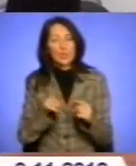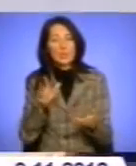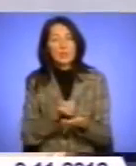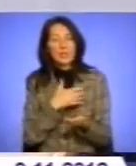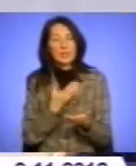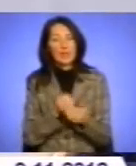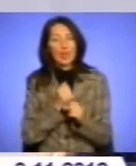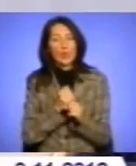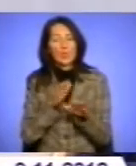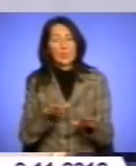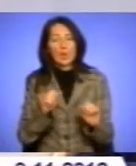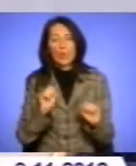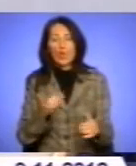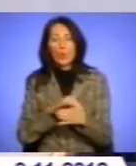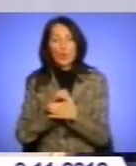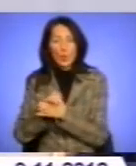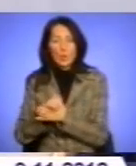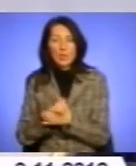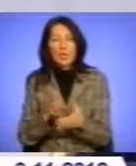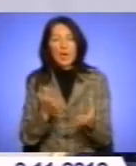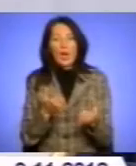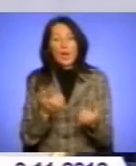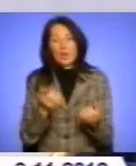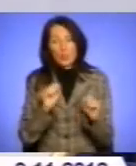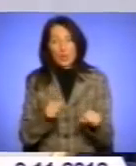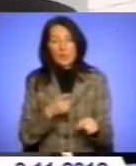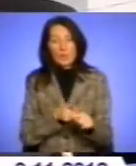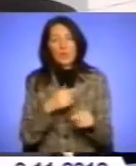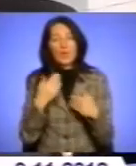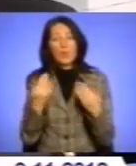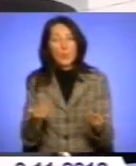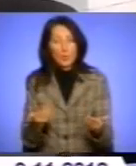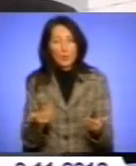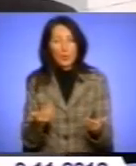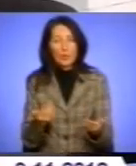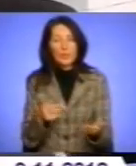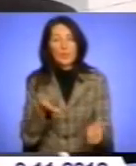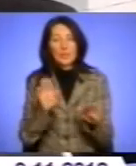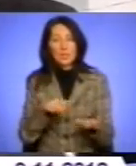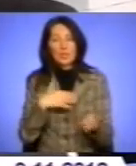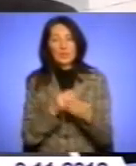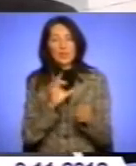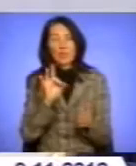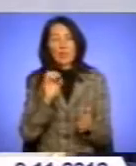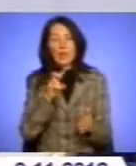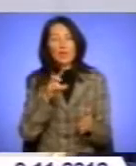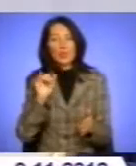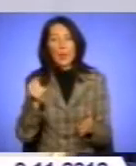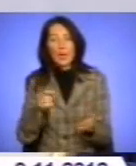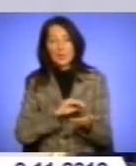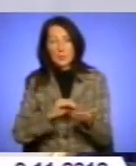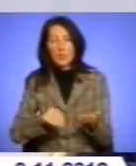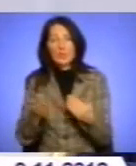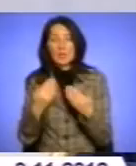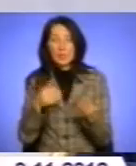місце. Можуть ознайомитися з кар'єрними можливостями, які вони пропонують, залишити своє резюме, записатися на співбесіду і таким